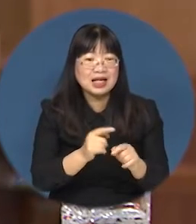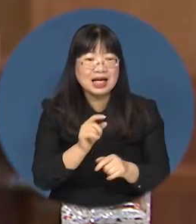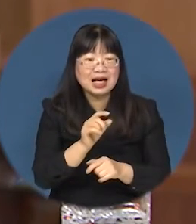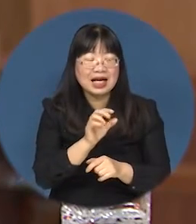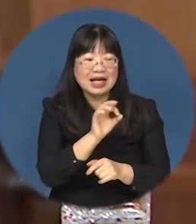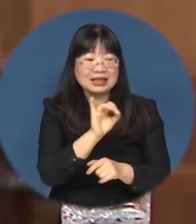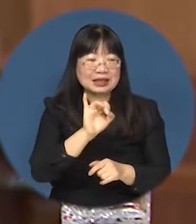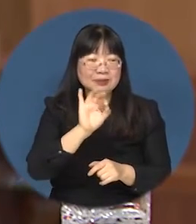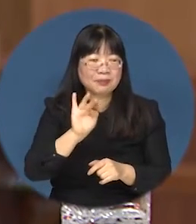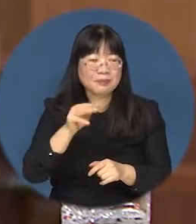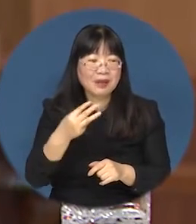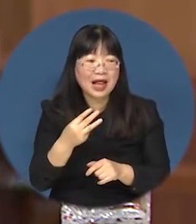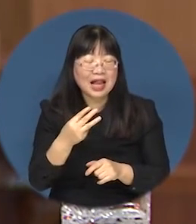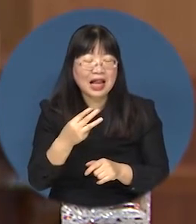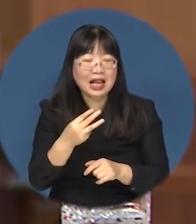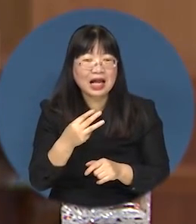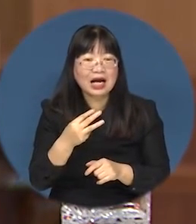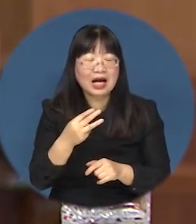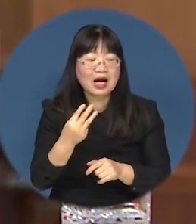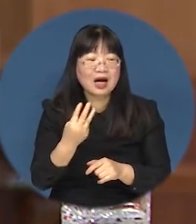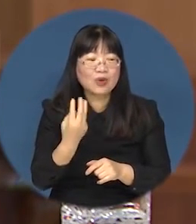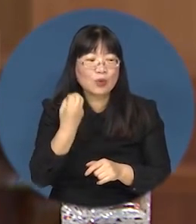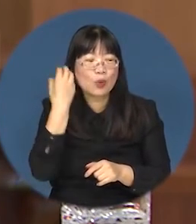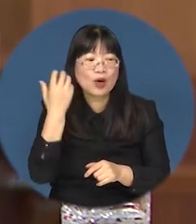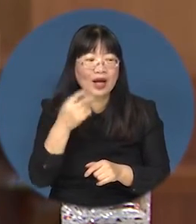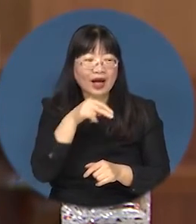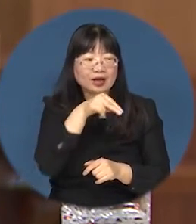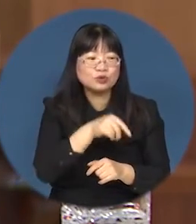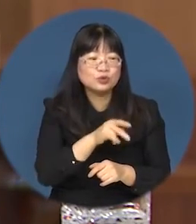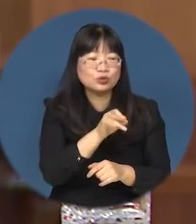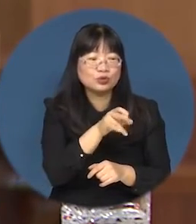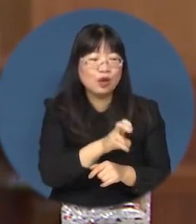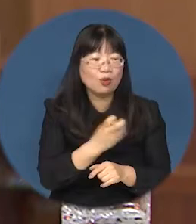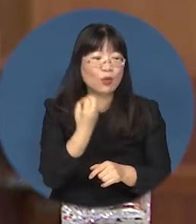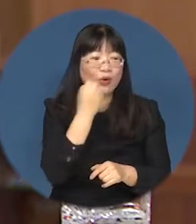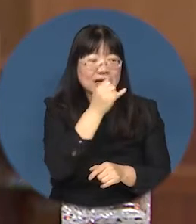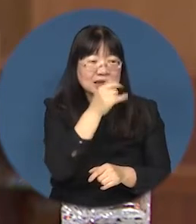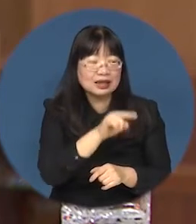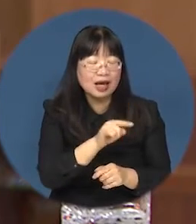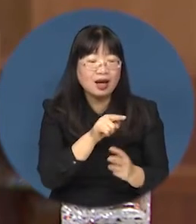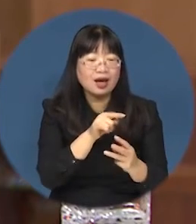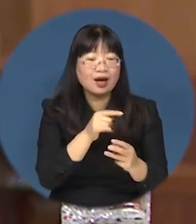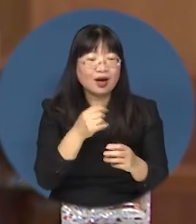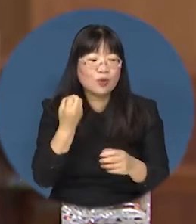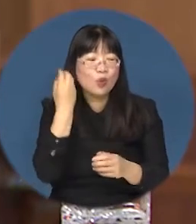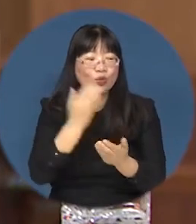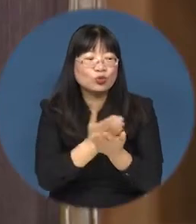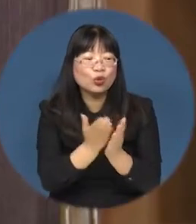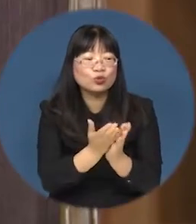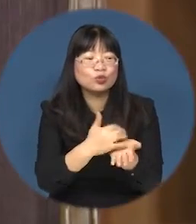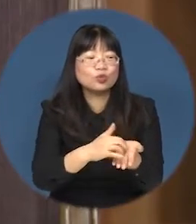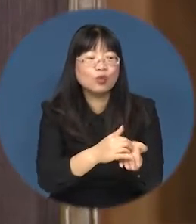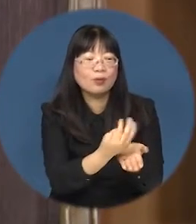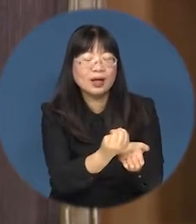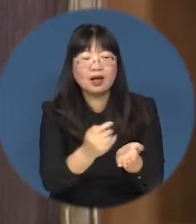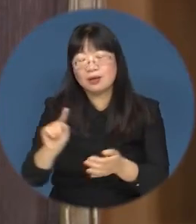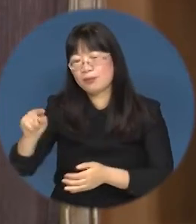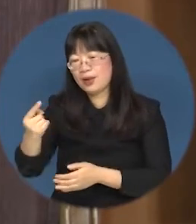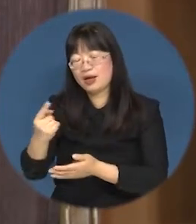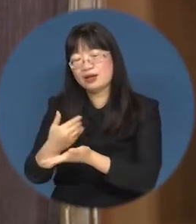수염 고래 이러셨는데. 네. 고래 종류가 몇 가지나 됩니까? 고래 종류는 굉장히 많은데 한 뭐 100 몇